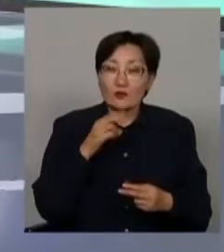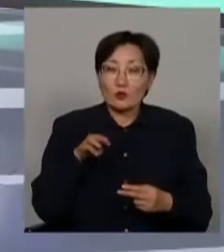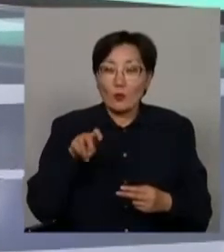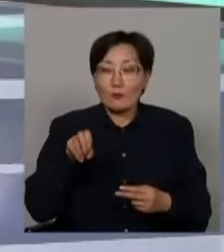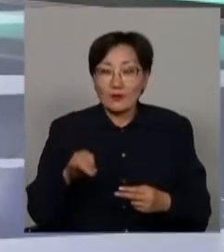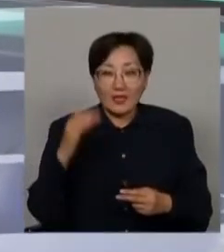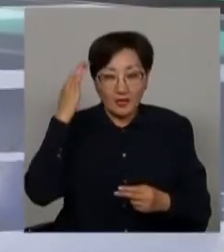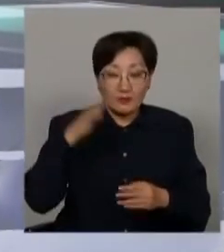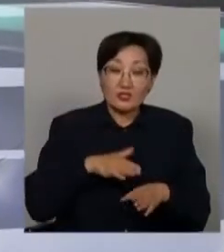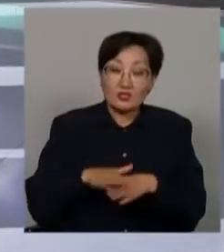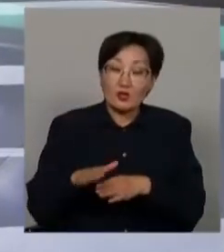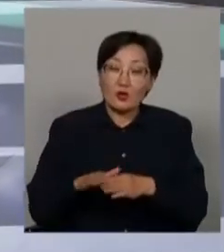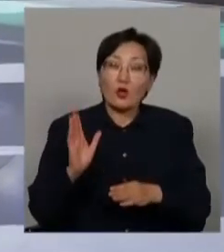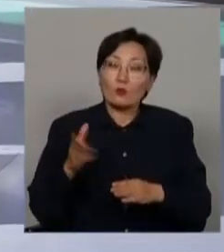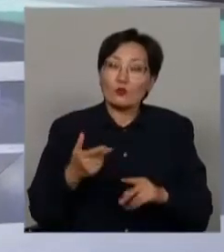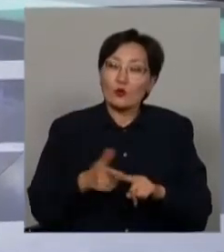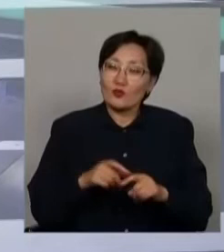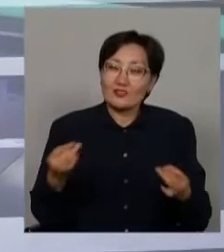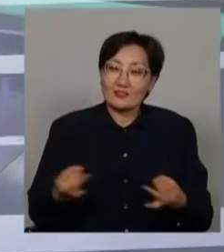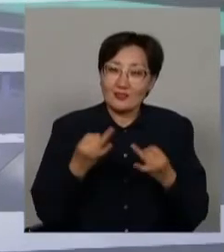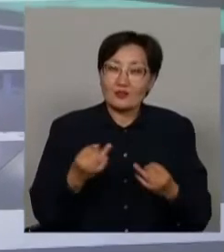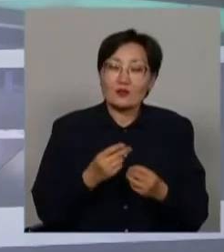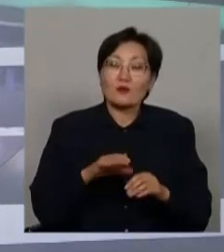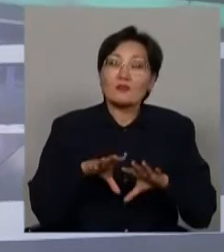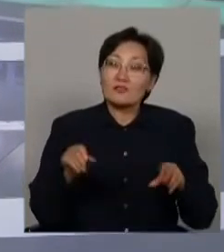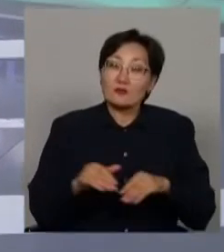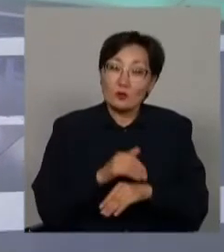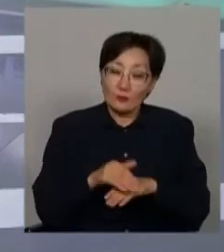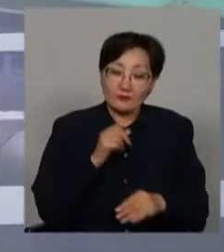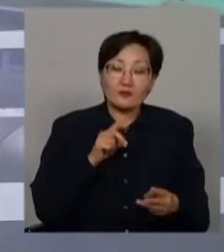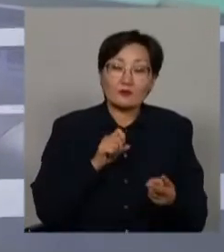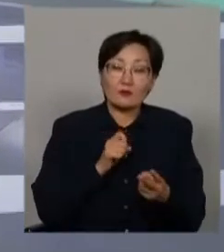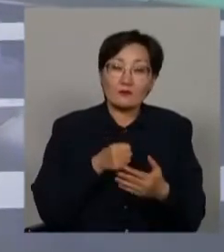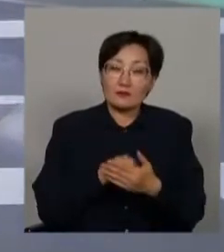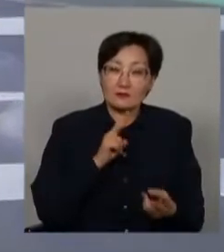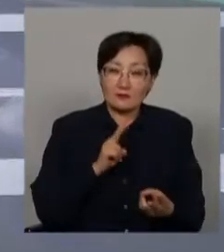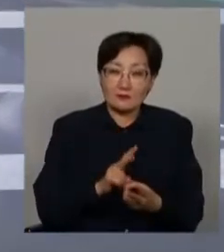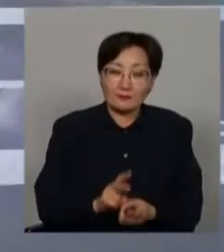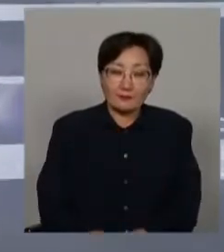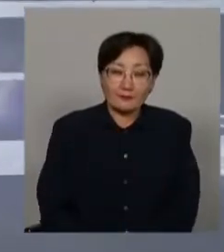Армандар Орндаладе». Будет очень интересно. Я же с вами прощаюсь. Всего доброго и берегите себя.